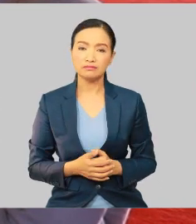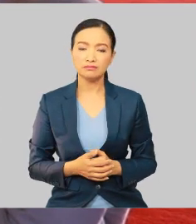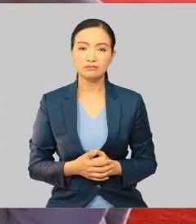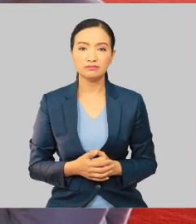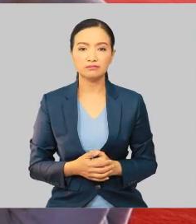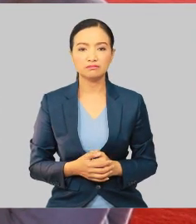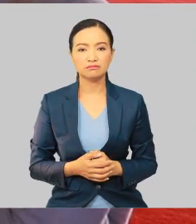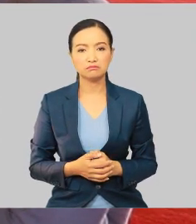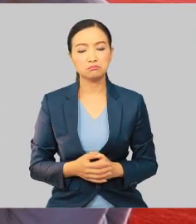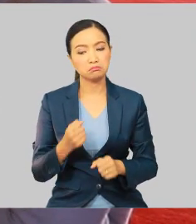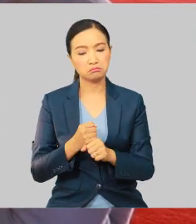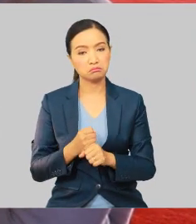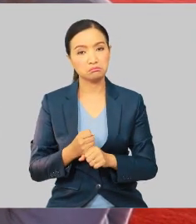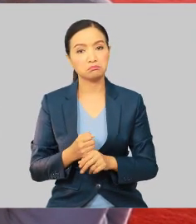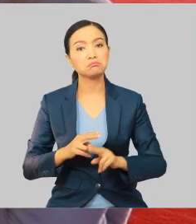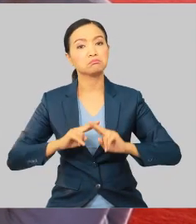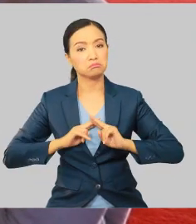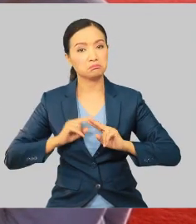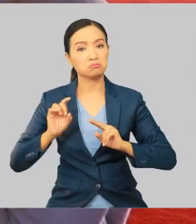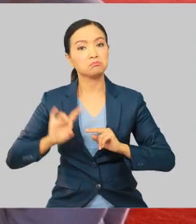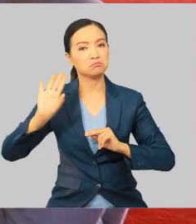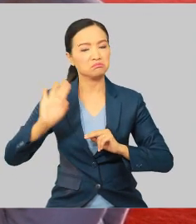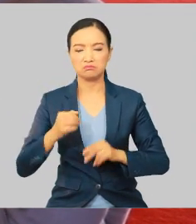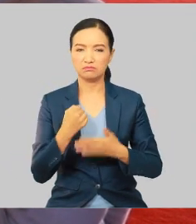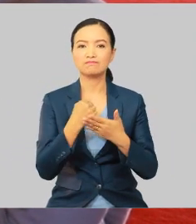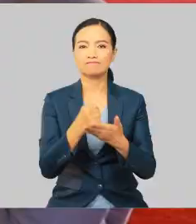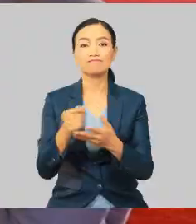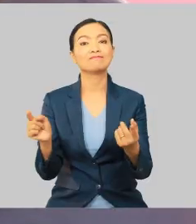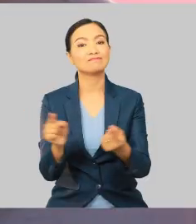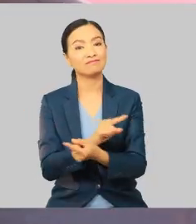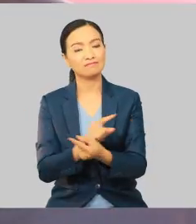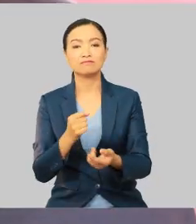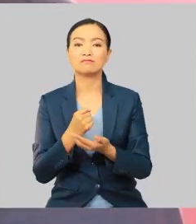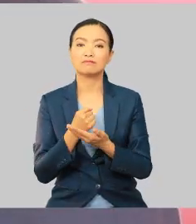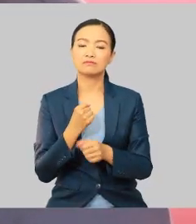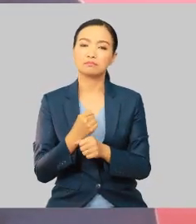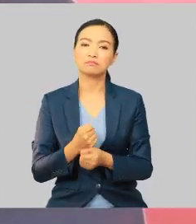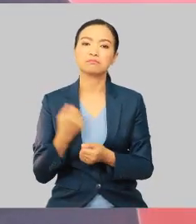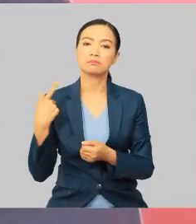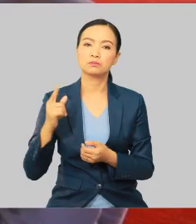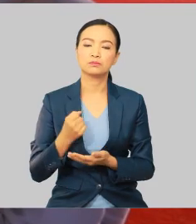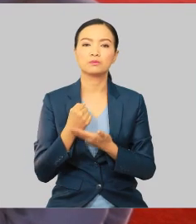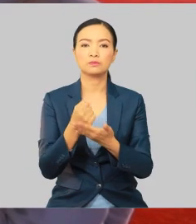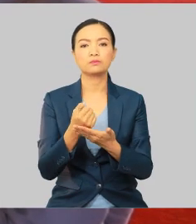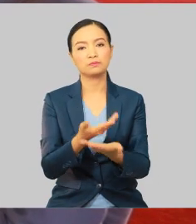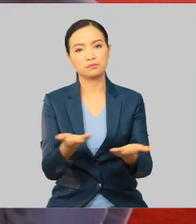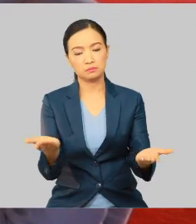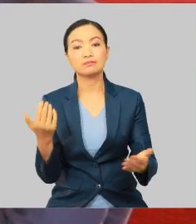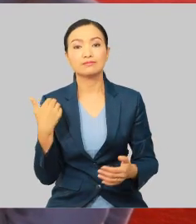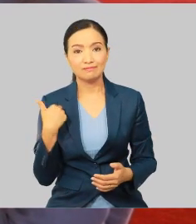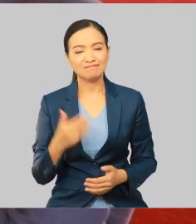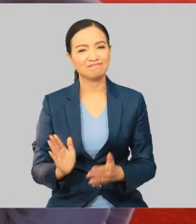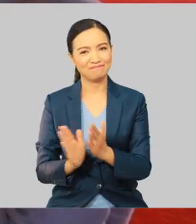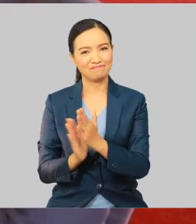ก็ไม่ได้ทำเพื่อตัวเองอย่างเดียวยังทำเพื่อสังคมทำเพื่อส่วนรว ม นะก็ถือว่